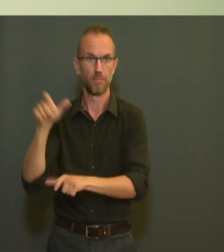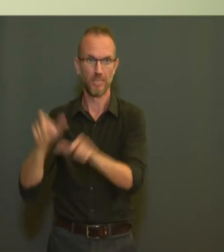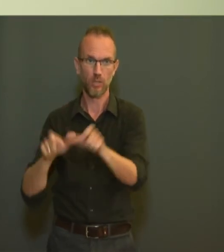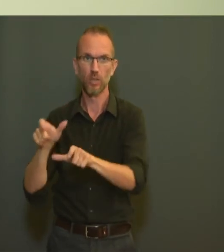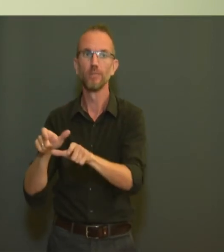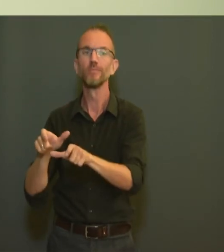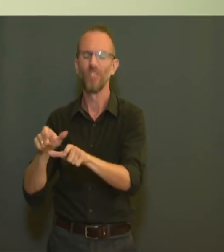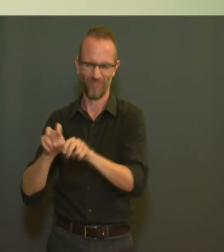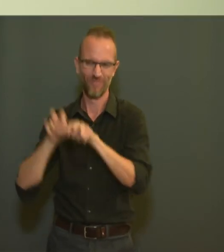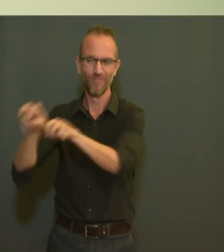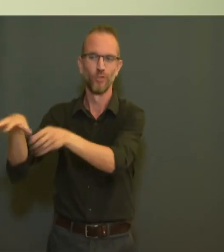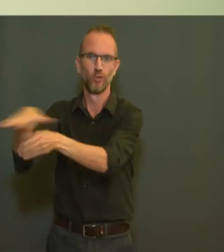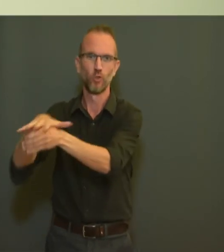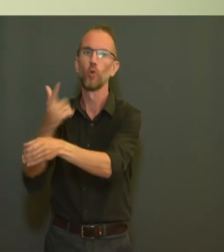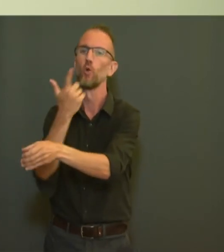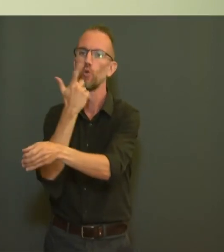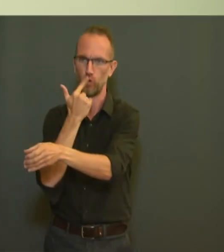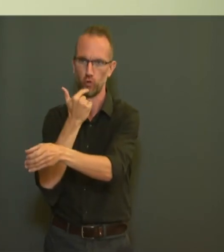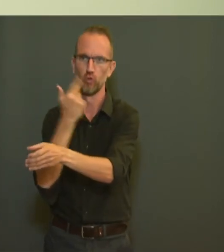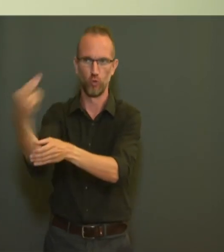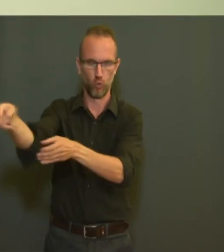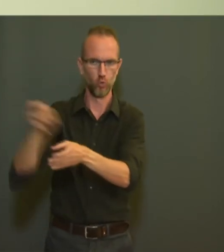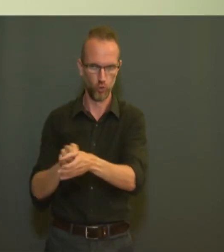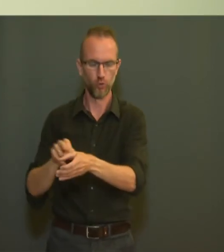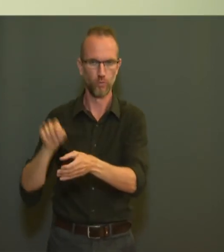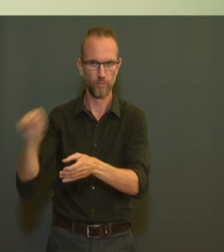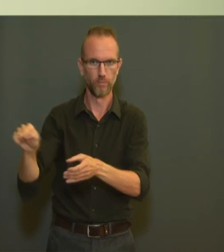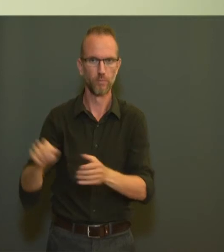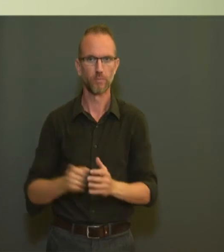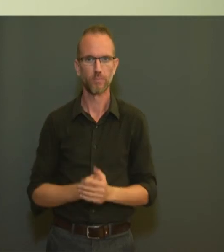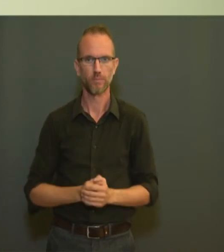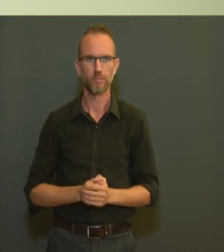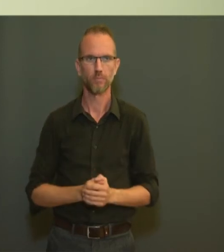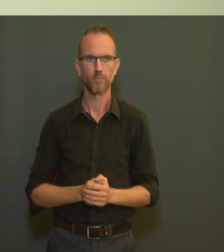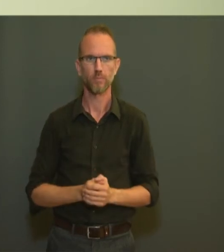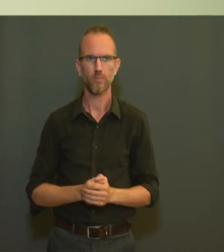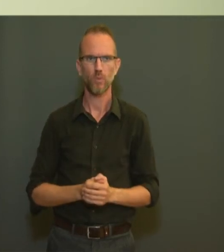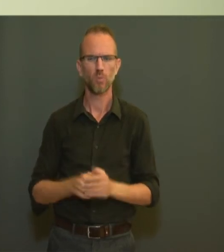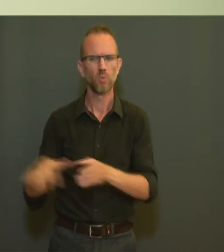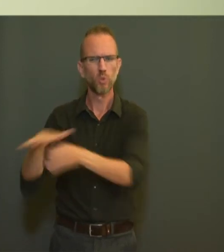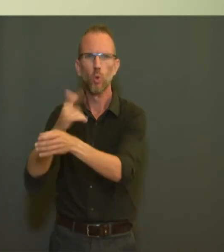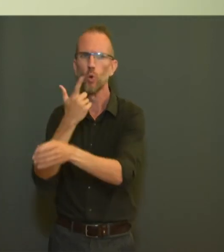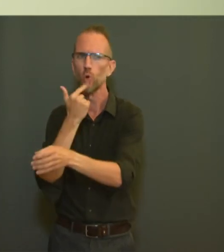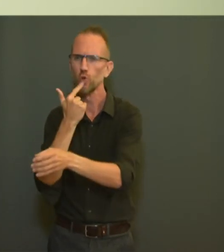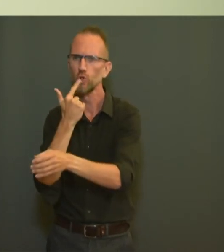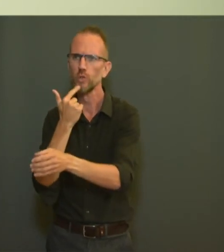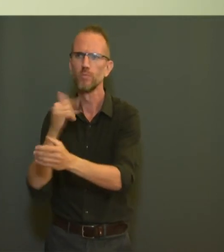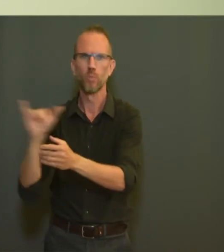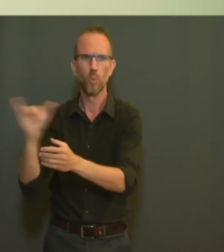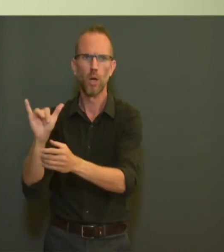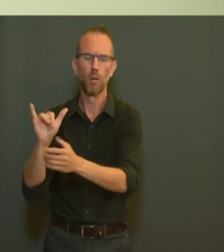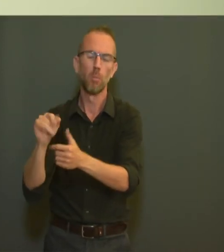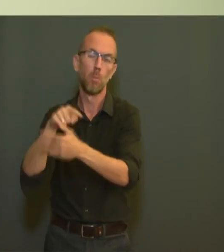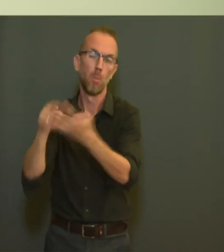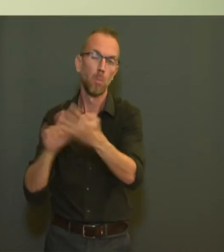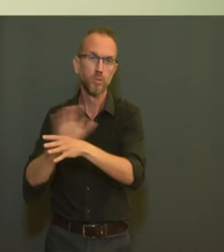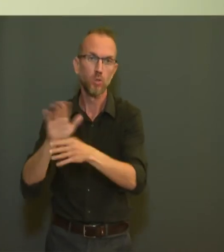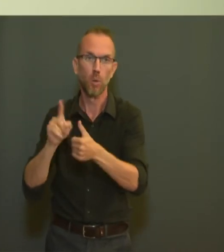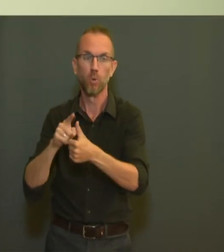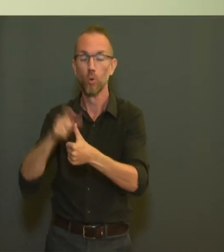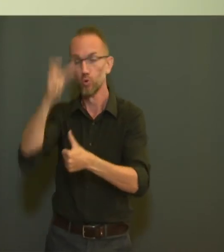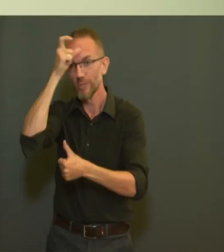zone rouge. Quelles sont ces zones rouges? Eh bien, par ordre de fréquence, il s'agit de la